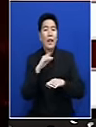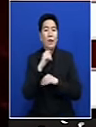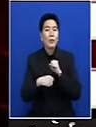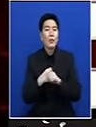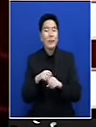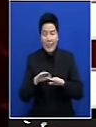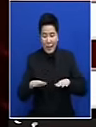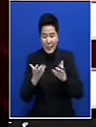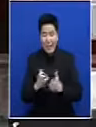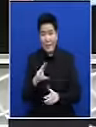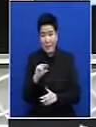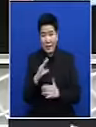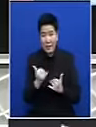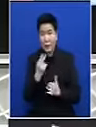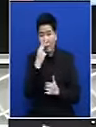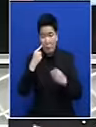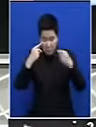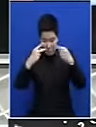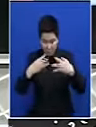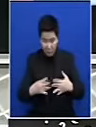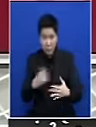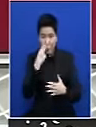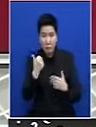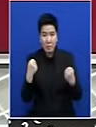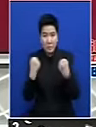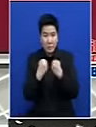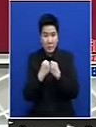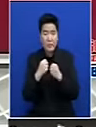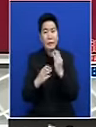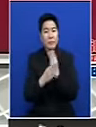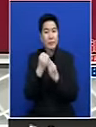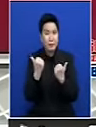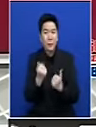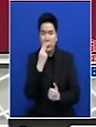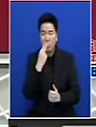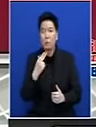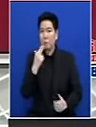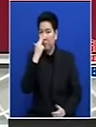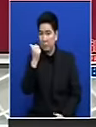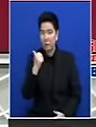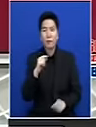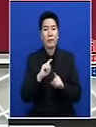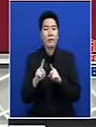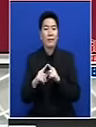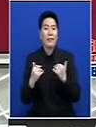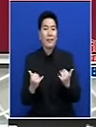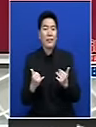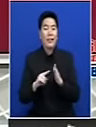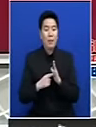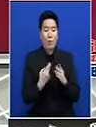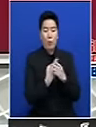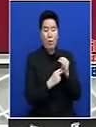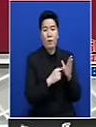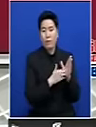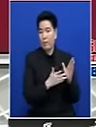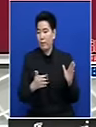จเล็กเมืองนนท์ครับเป็นไงบ้างครับคุณผู้ชมครับดูโปรแกรมการแข่งขันมวยในสุดสัปดาห์นี้แล้วน่าสนุกน่าเร้าใจทุกคู่เลยนะครับตั้งแต่คู่แรก